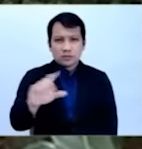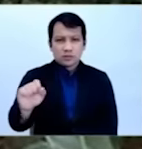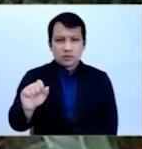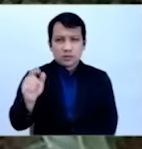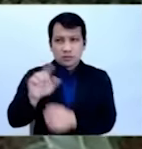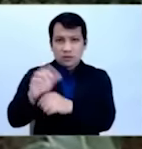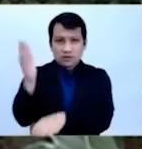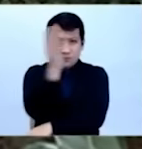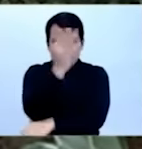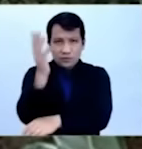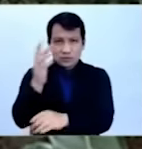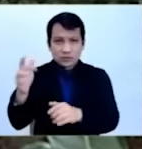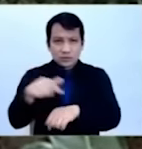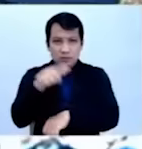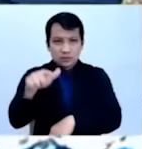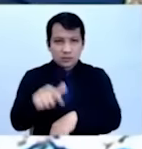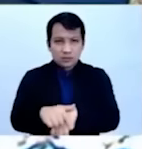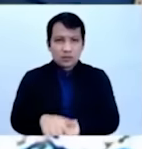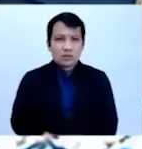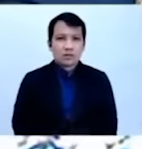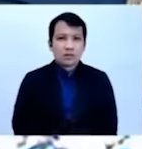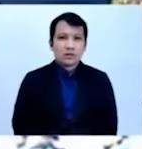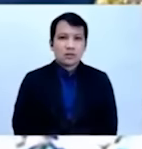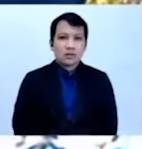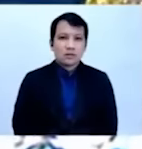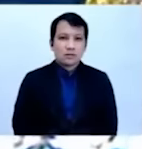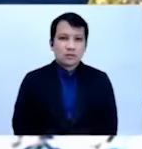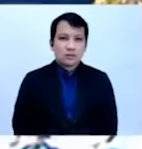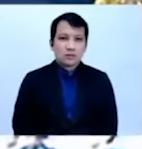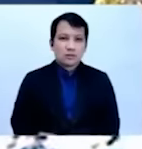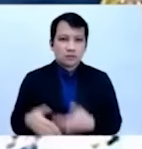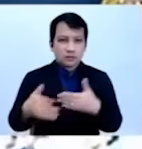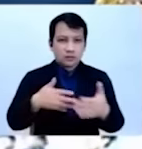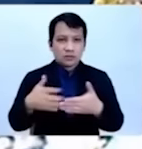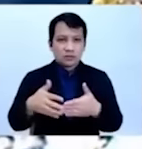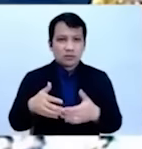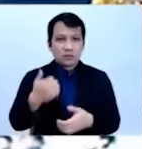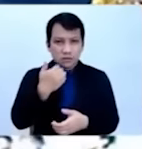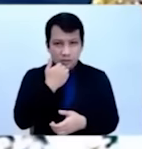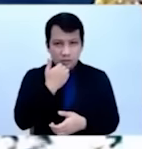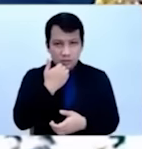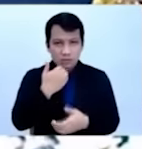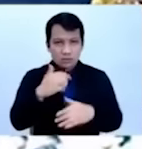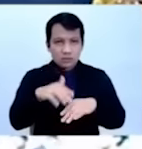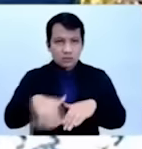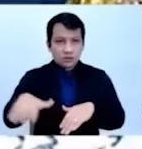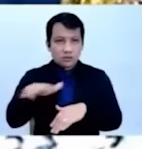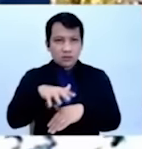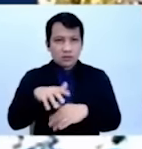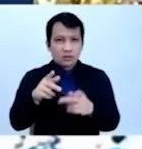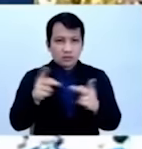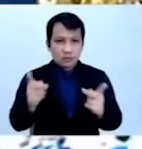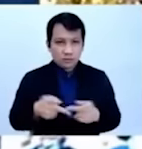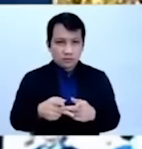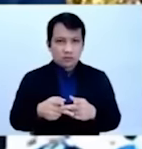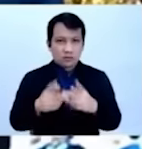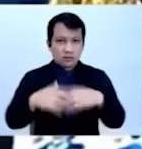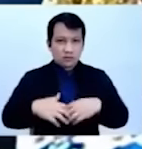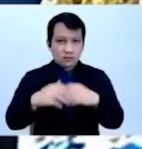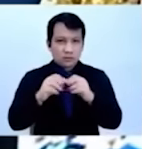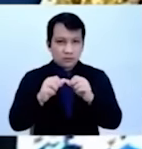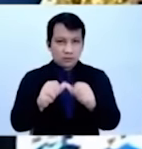land. We are promising to you, anuman ang naging mali namin, aayusin namin yan, itutuloy namin kung